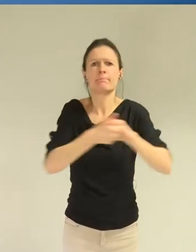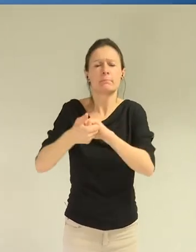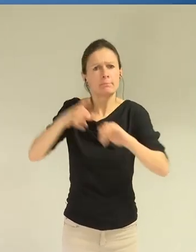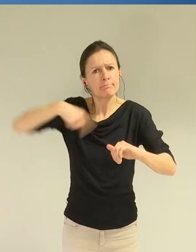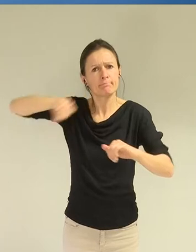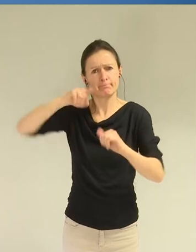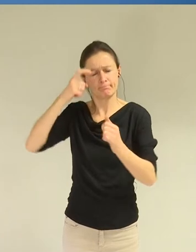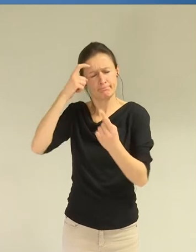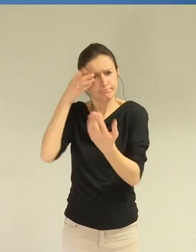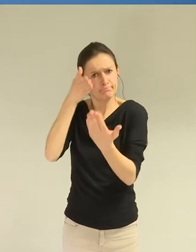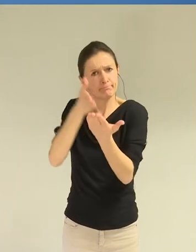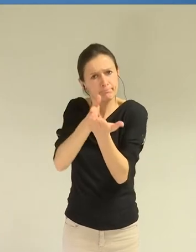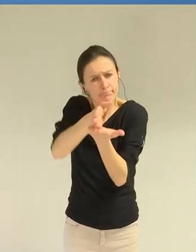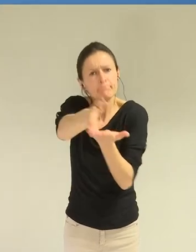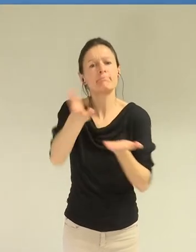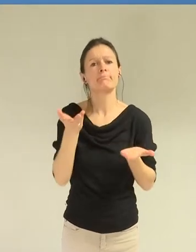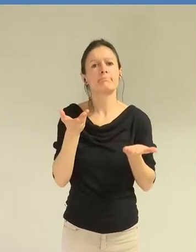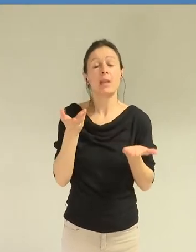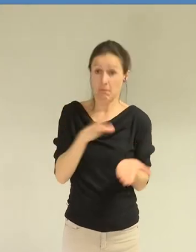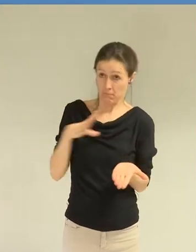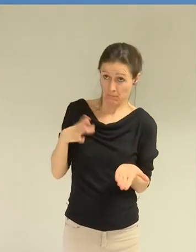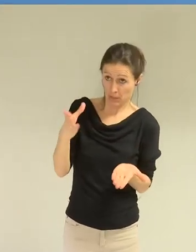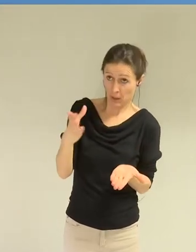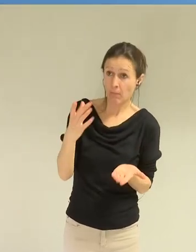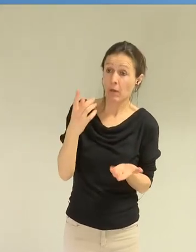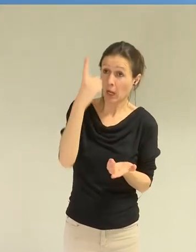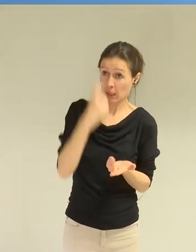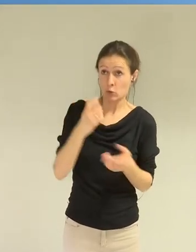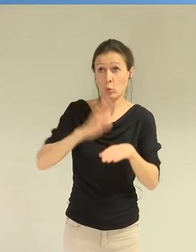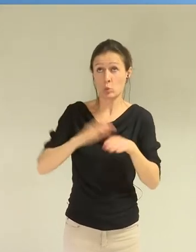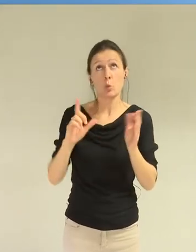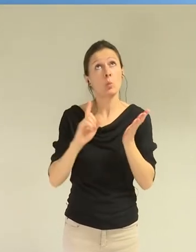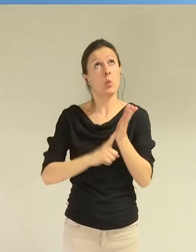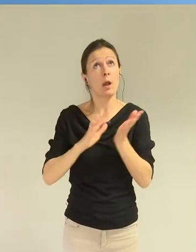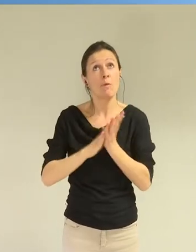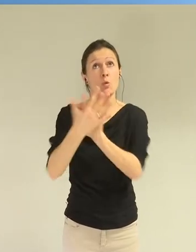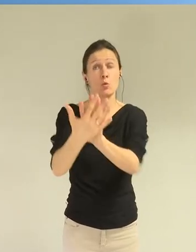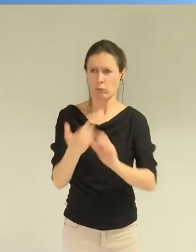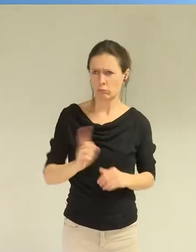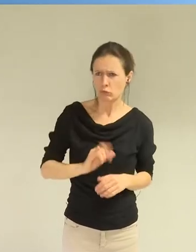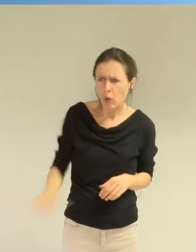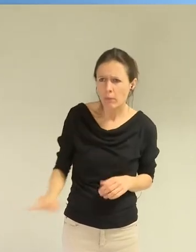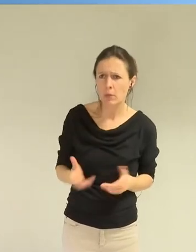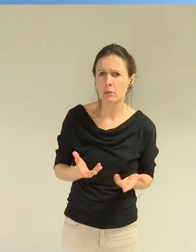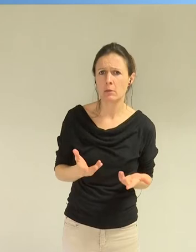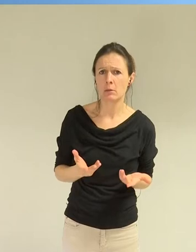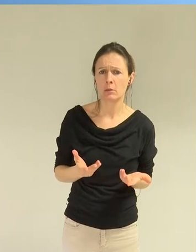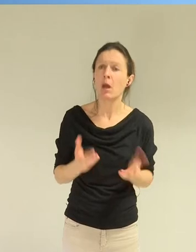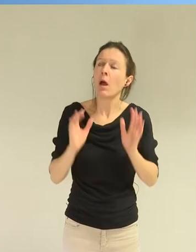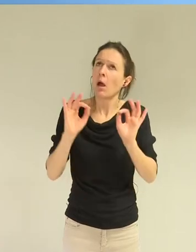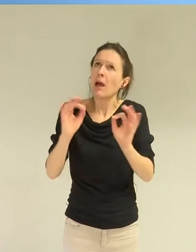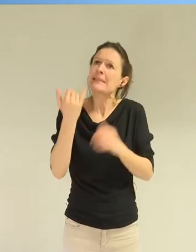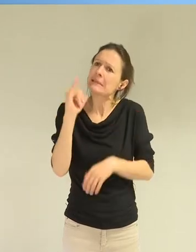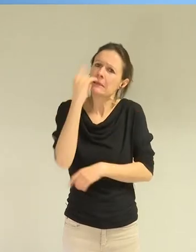madame que jamais votre question ne porte sur une évolution du droit que vous pourriez cependant être légitime a demandé